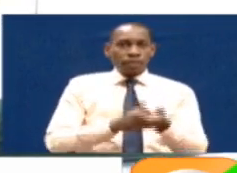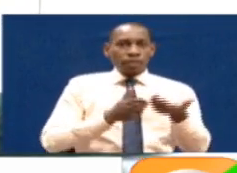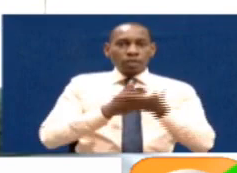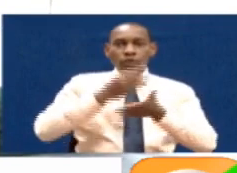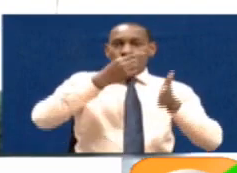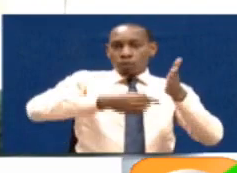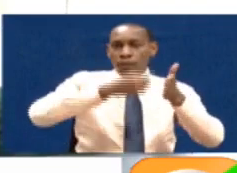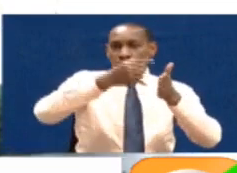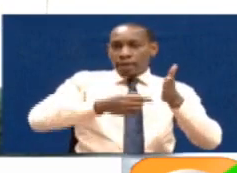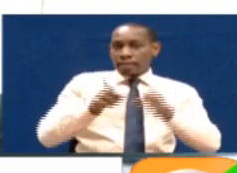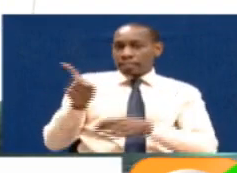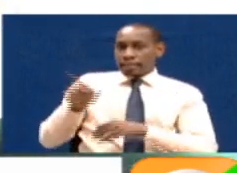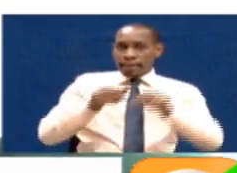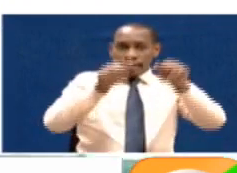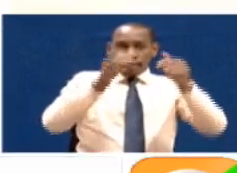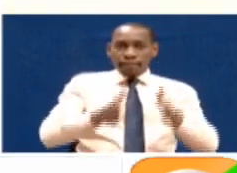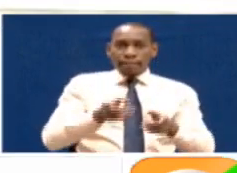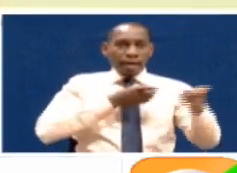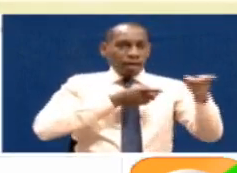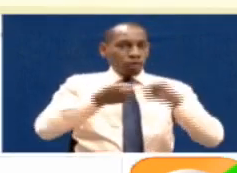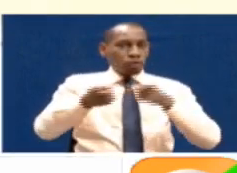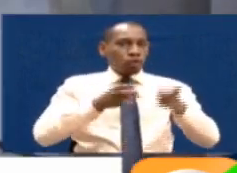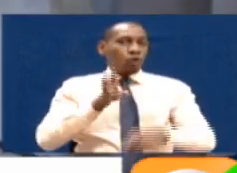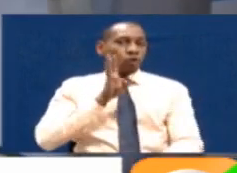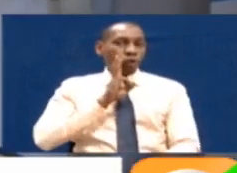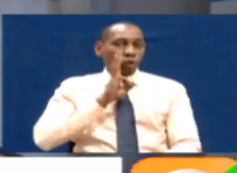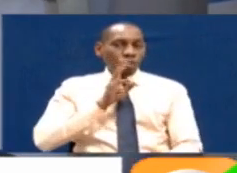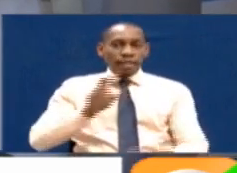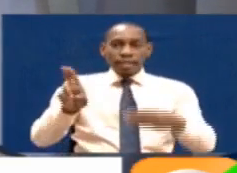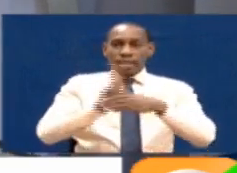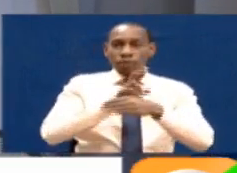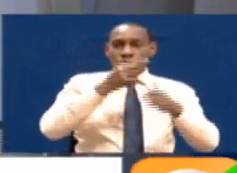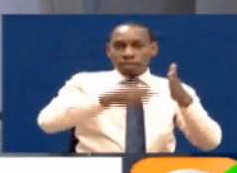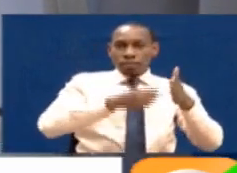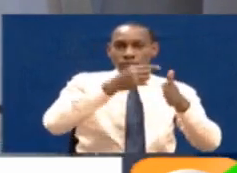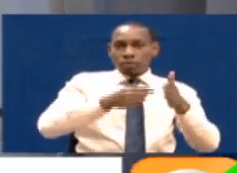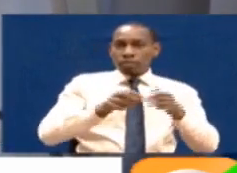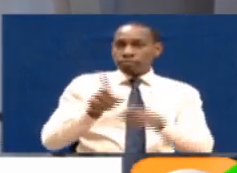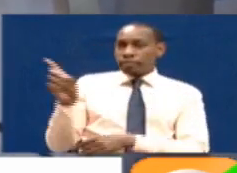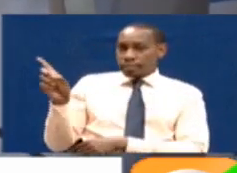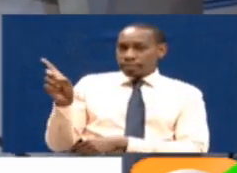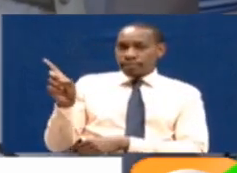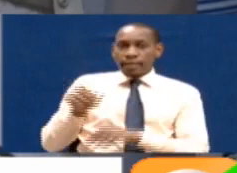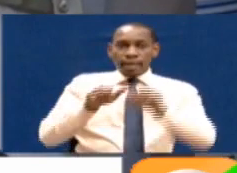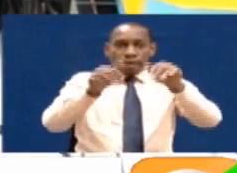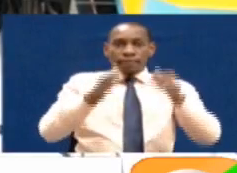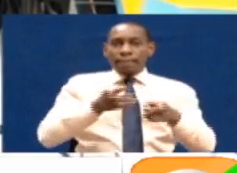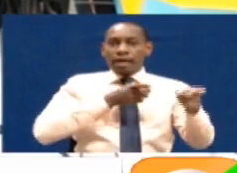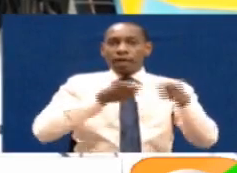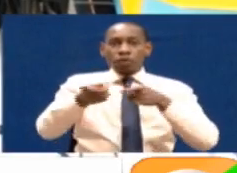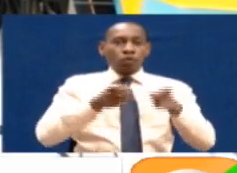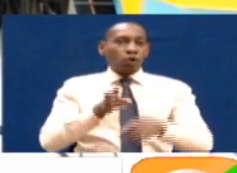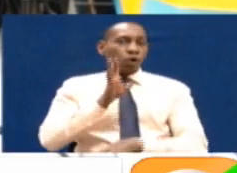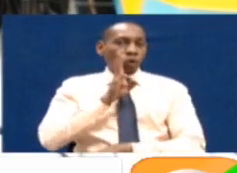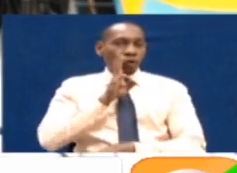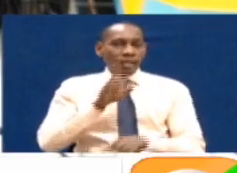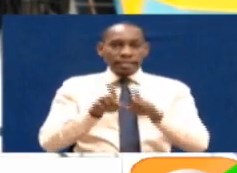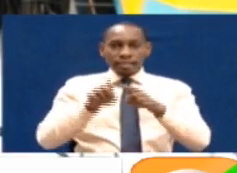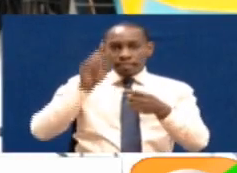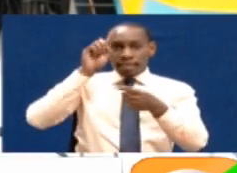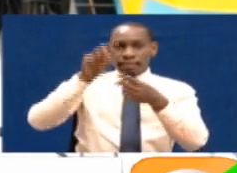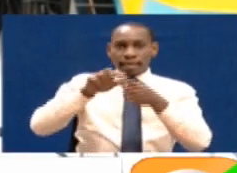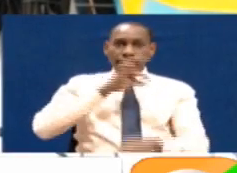Kupitia mashine hii, mkulima atadhibiti kiwango cha maji. Kupitia mashine hii, mkulima atadhibiti kiwango cha maji